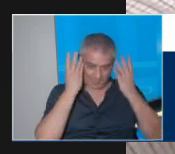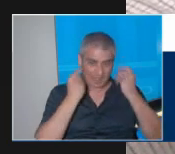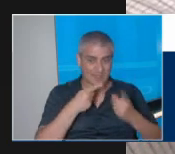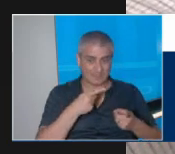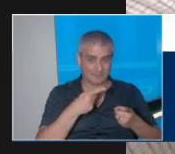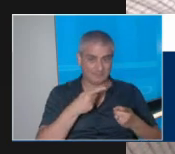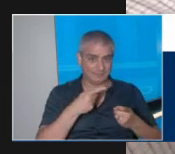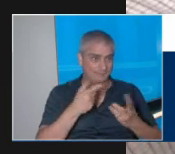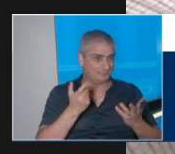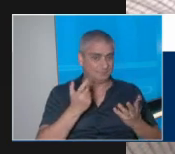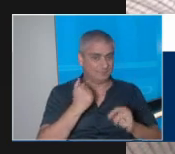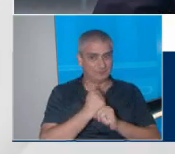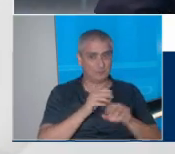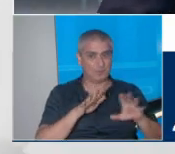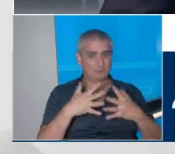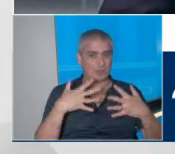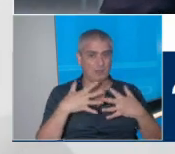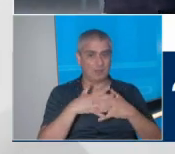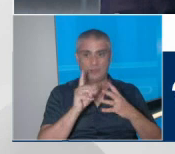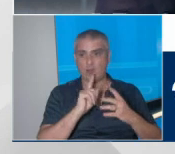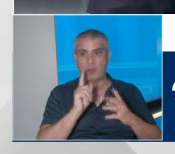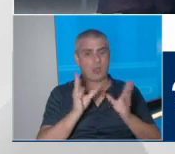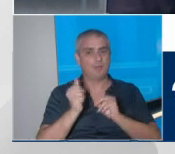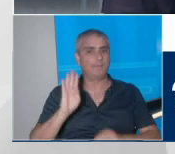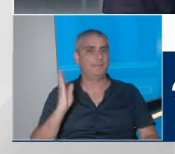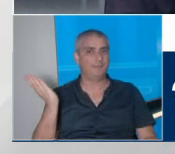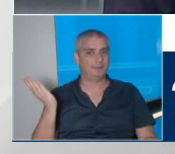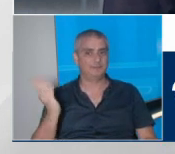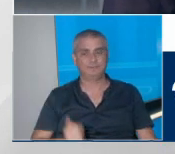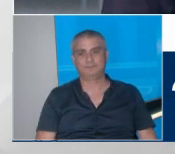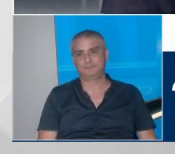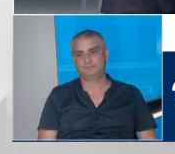שהחרדים ילכו לממשלה שלו בראשות נתניהו?